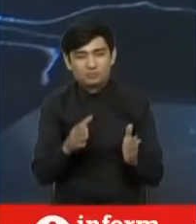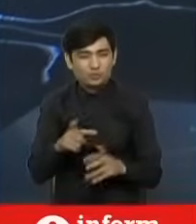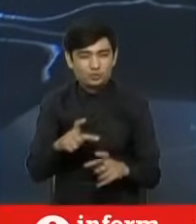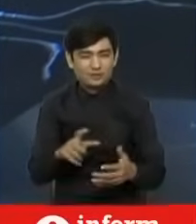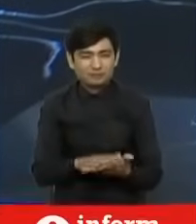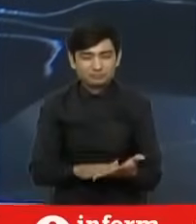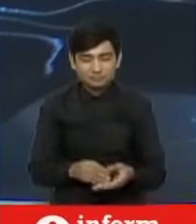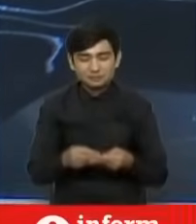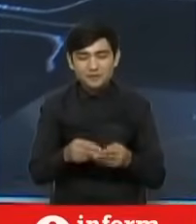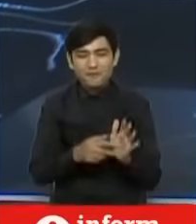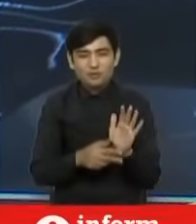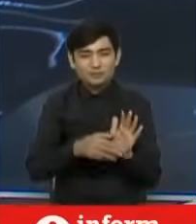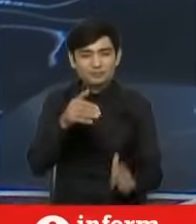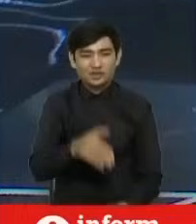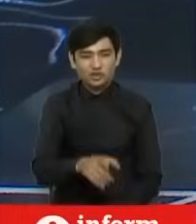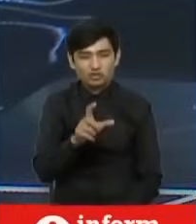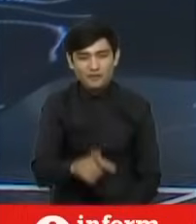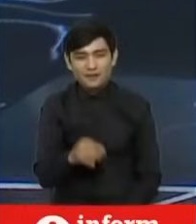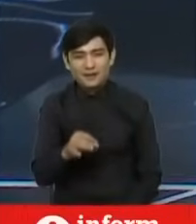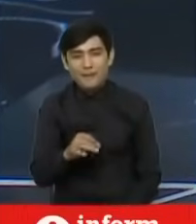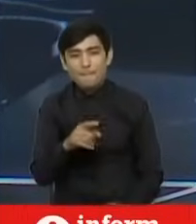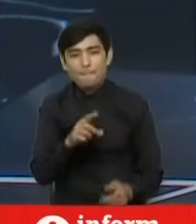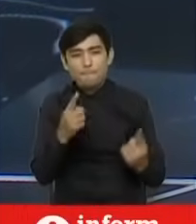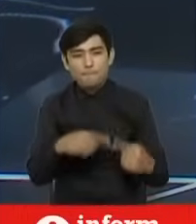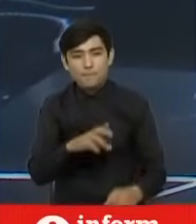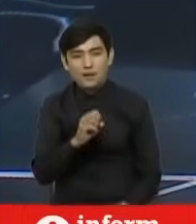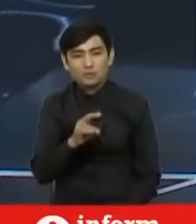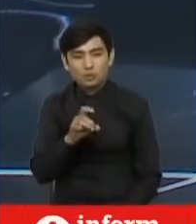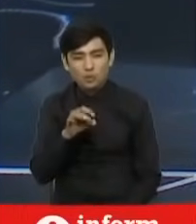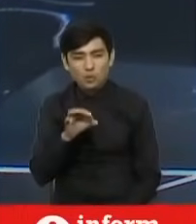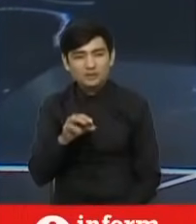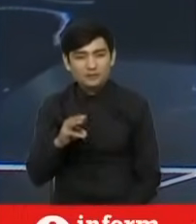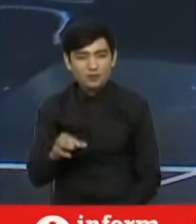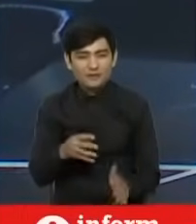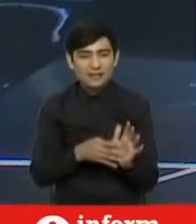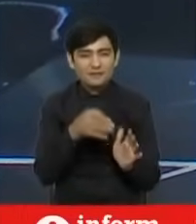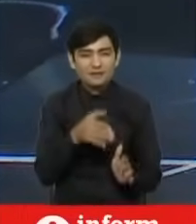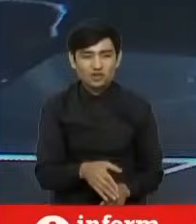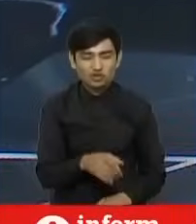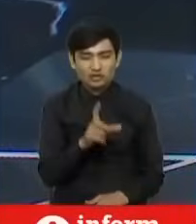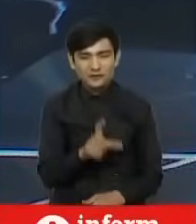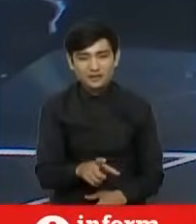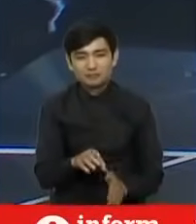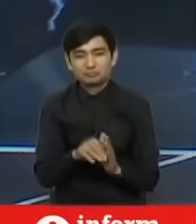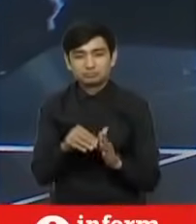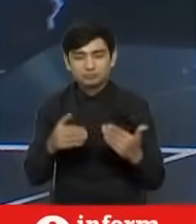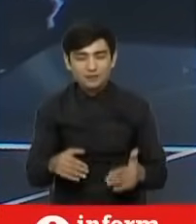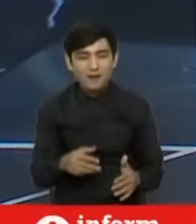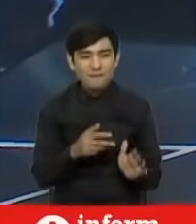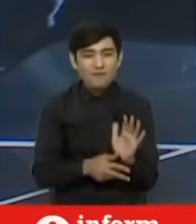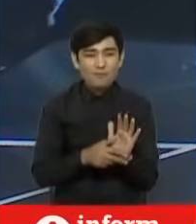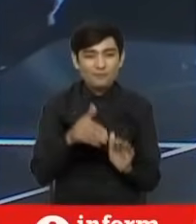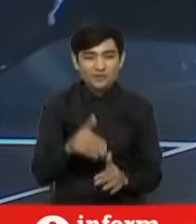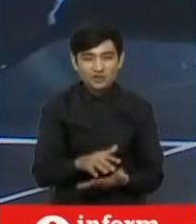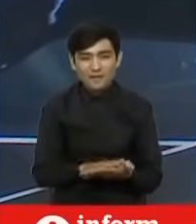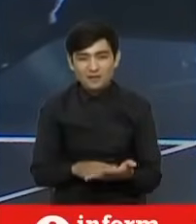подали 80 тысяч человек. При этом процедуру банкротства успешно прошли всего 9 тысяч. Юристы считают, причина в том, что